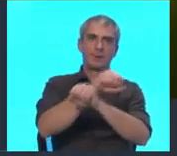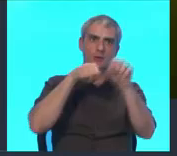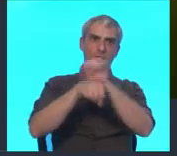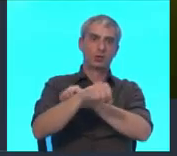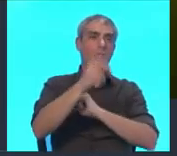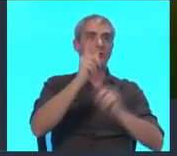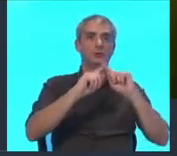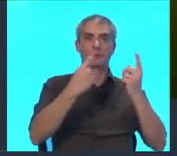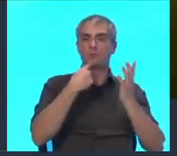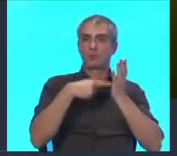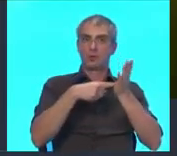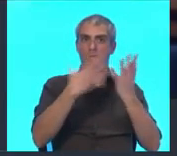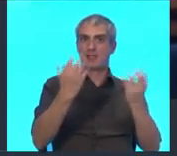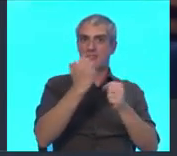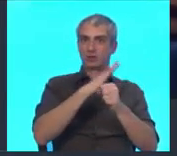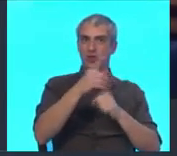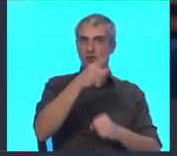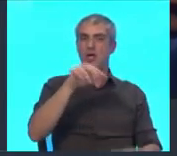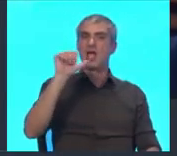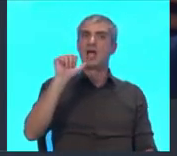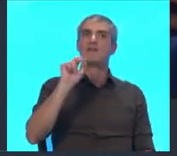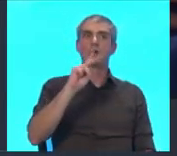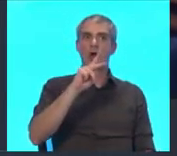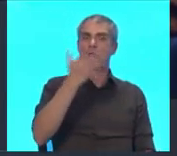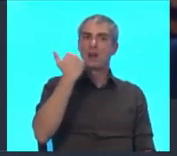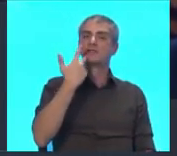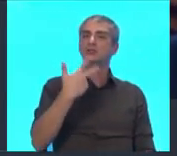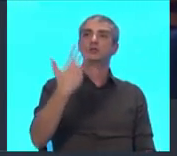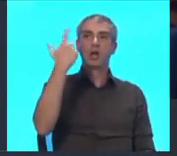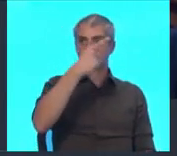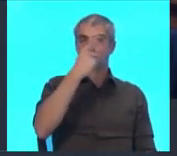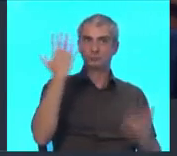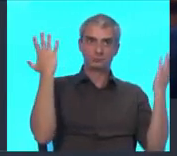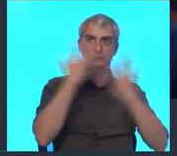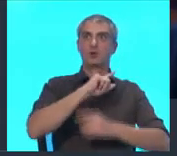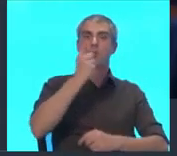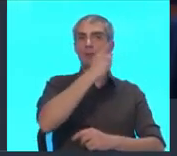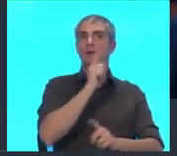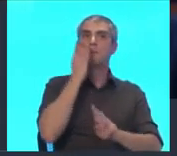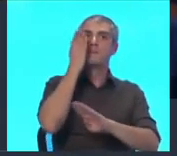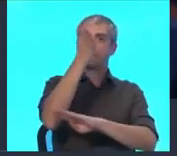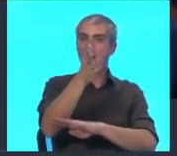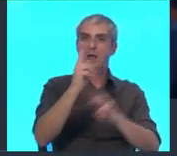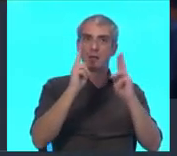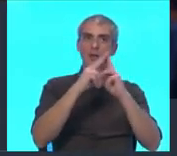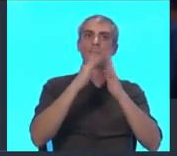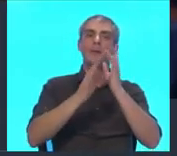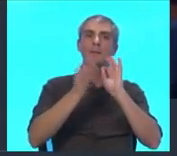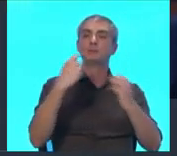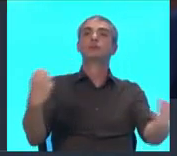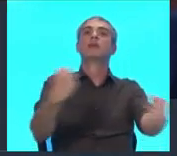בהם למשל ניצולת השואה אבא קור, שלפני 3 שנים הפתיע את כולם כשנקשה אליו בבית המשפט וחיבקה